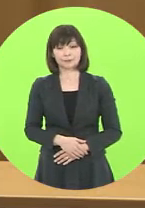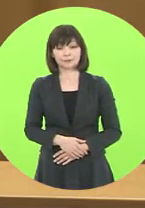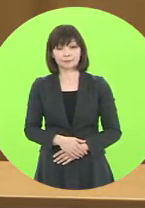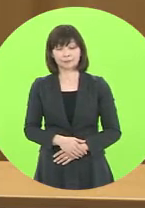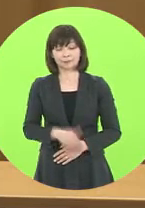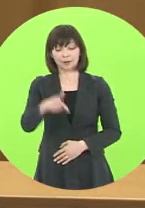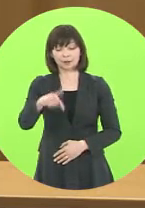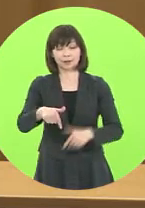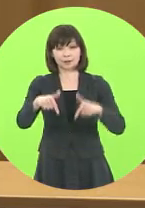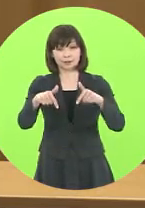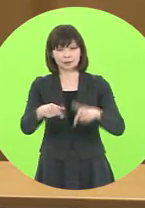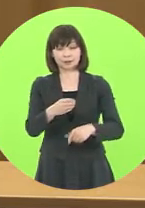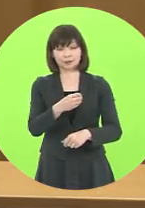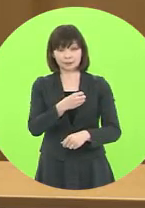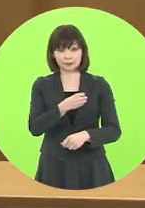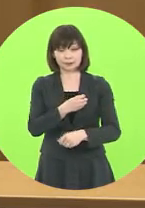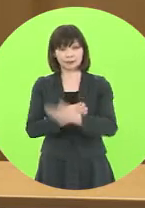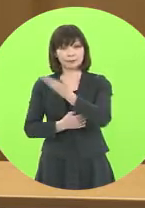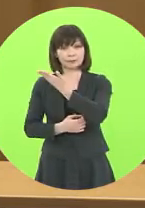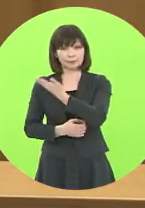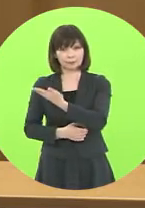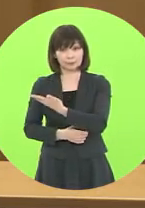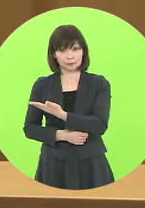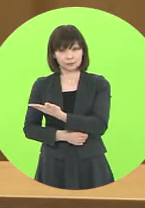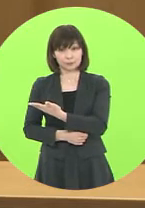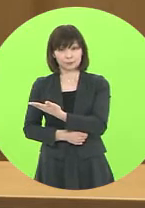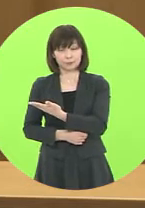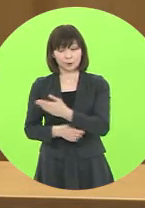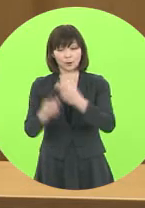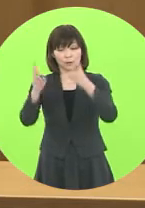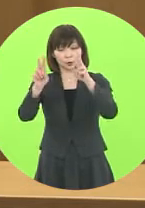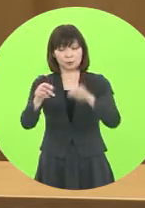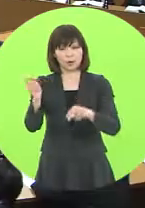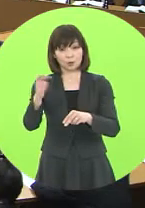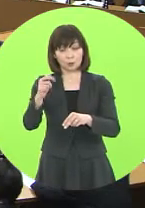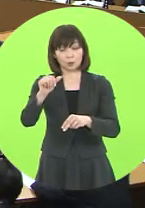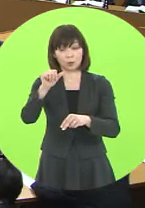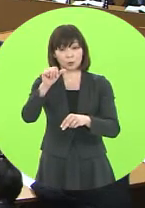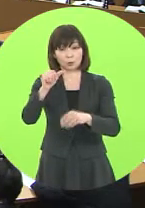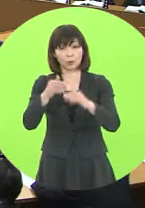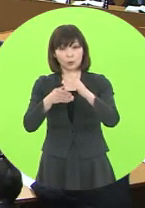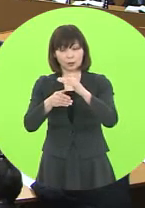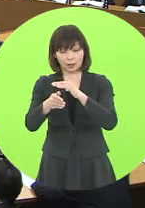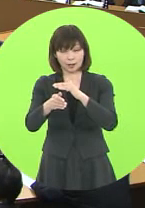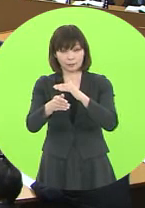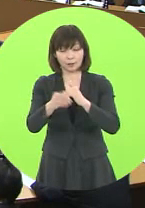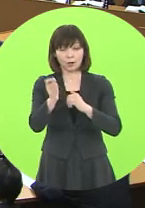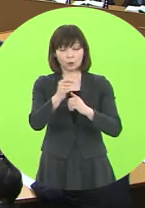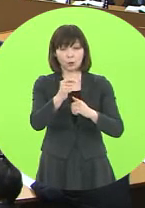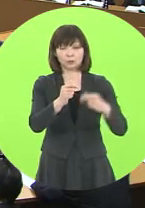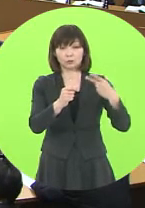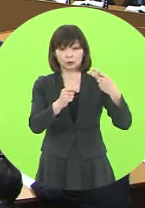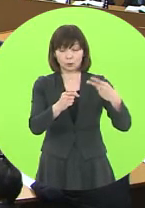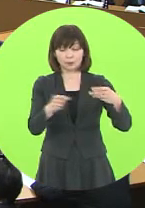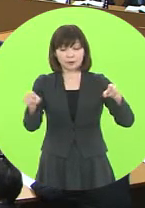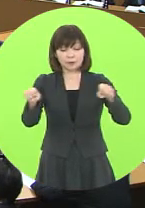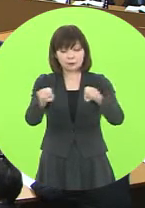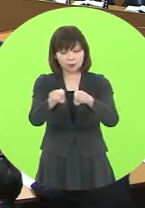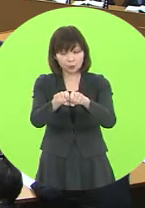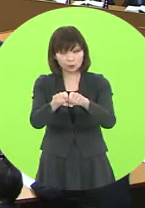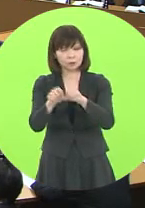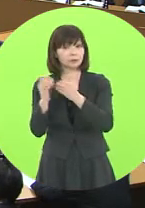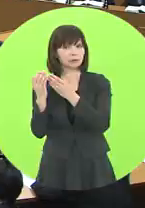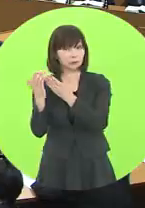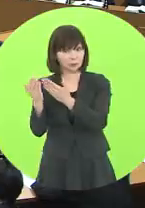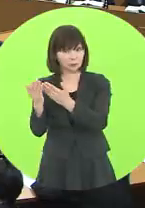下西議員はご覧の質問と、広島高速5号線と広島高速2号線の接続について質